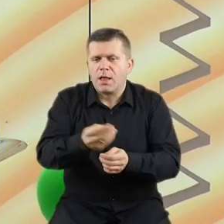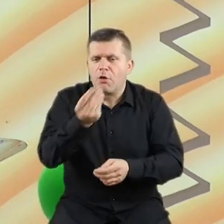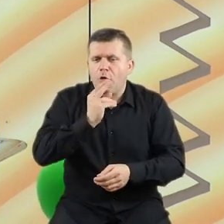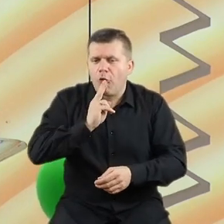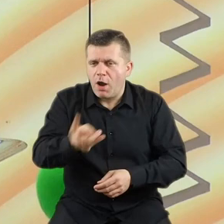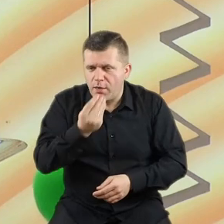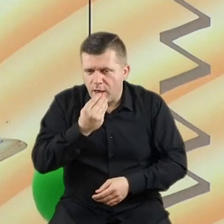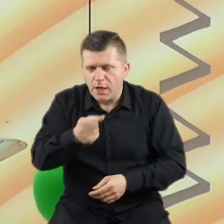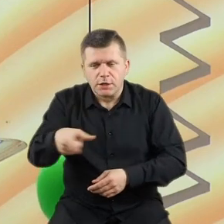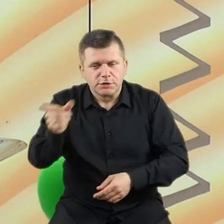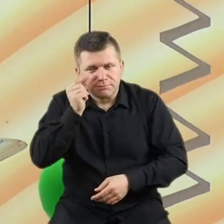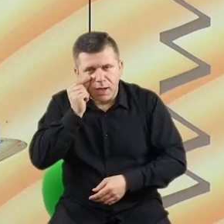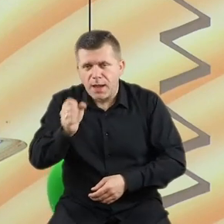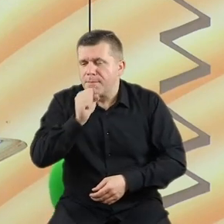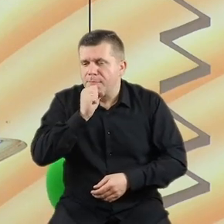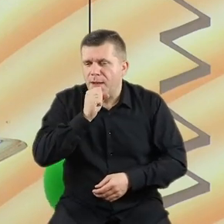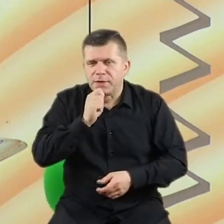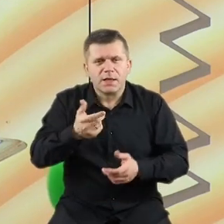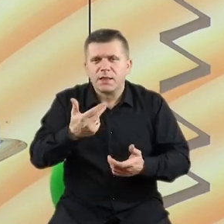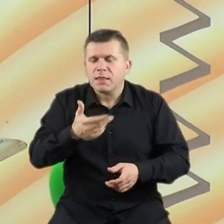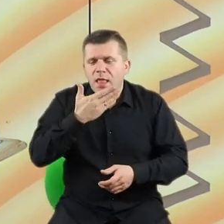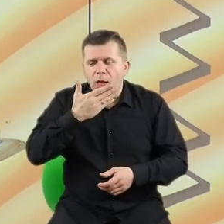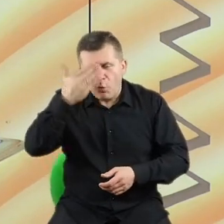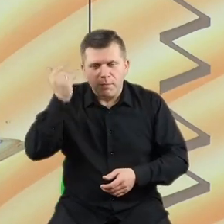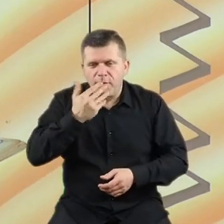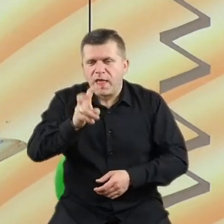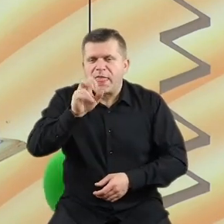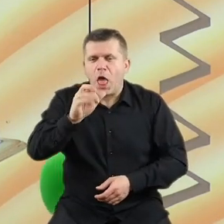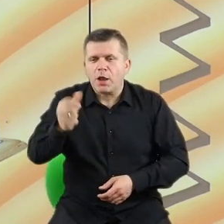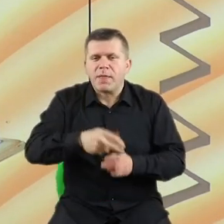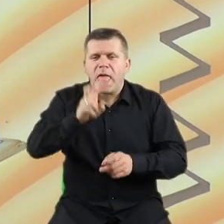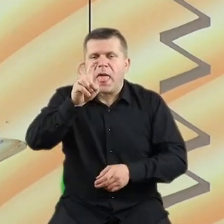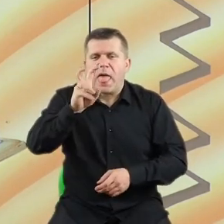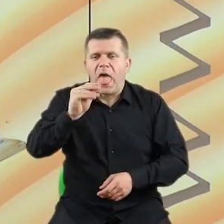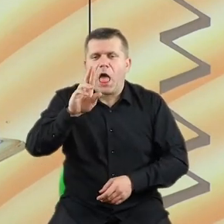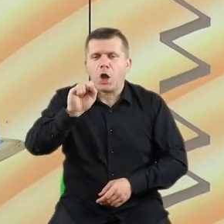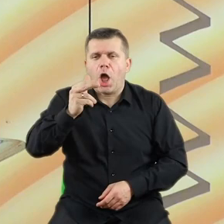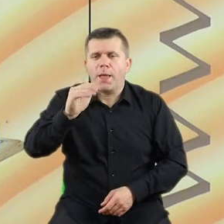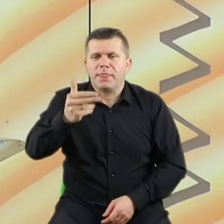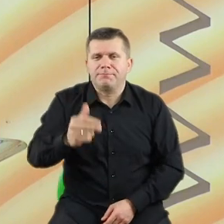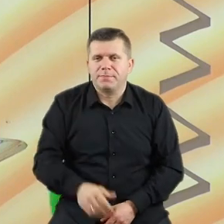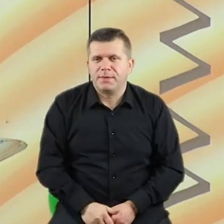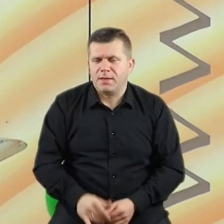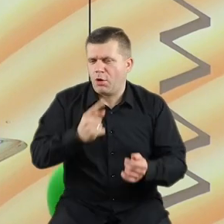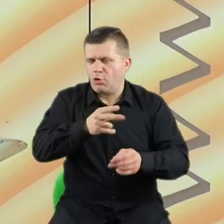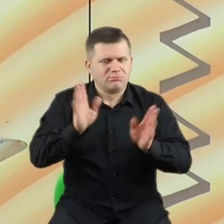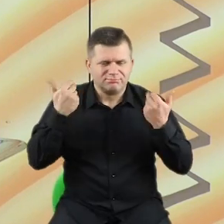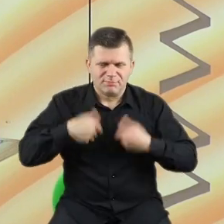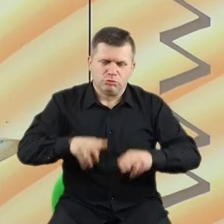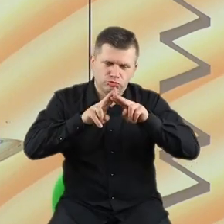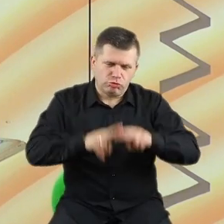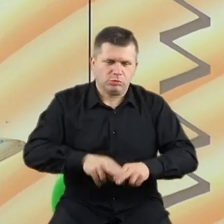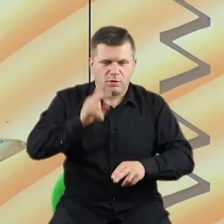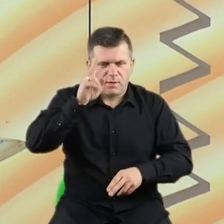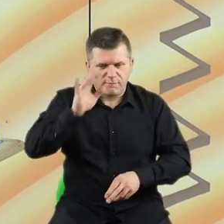Hieronim idź spać. W ogóle jego babcia nie miała wymówić jego imienia, jak mówiła Hieronim. Także jak babcia teraz będzie mówiła. Więc on został w wojsku,